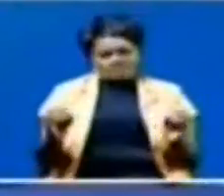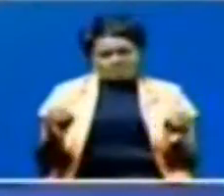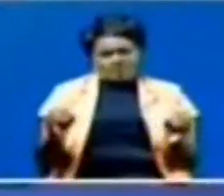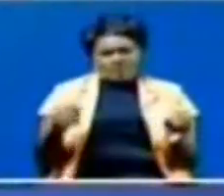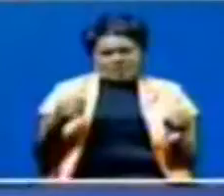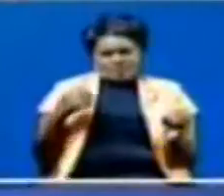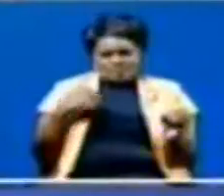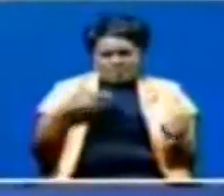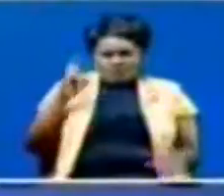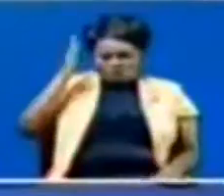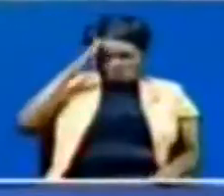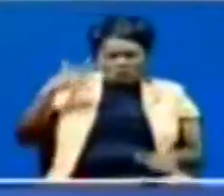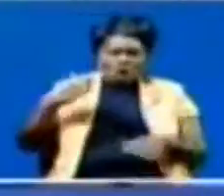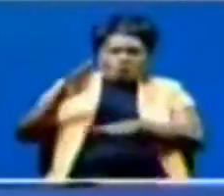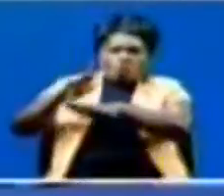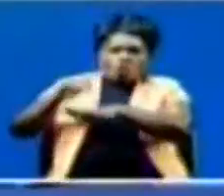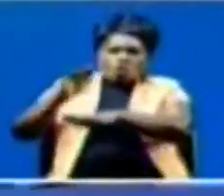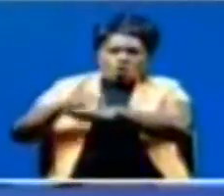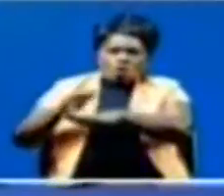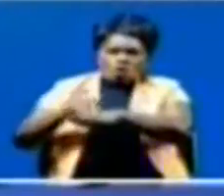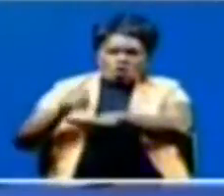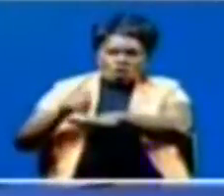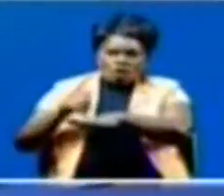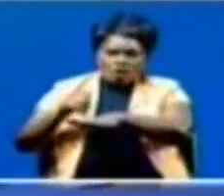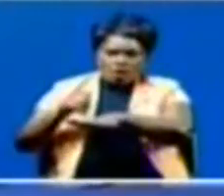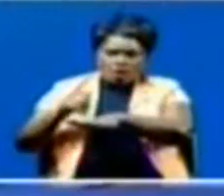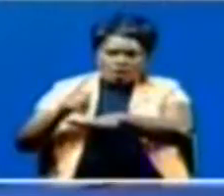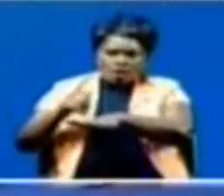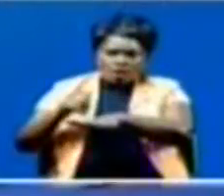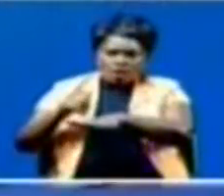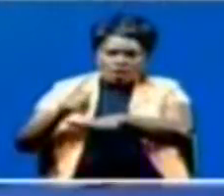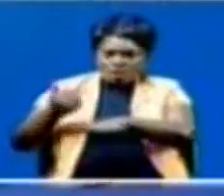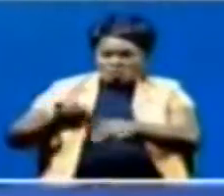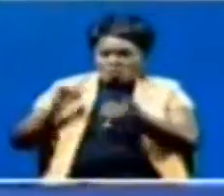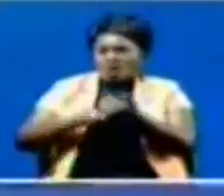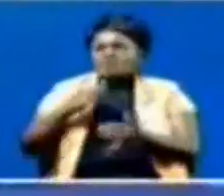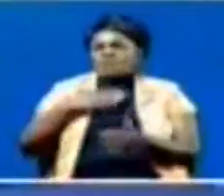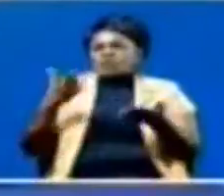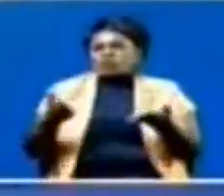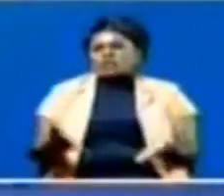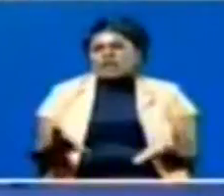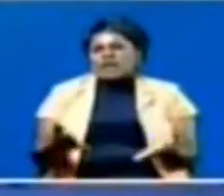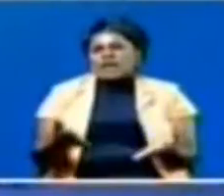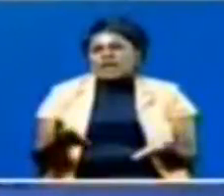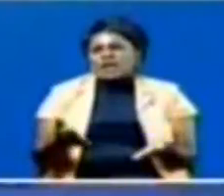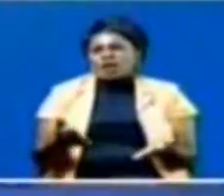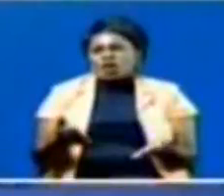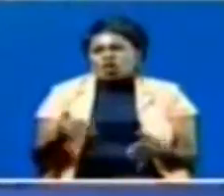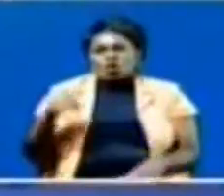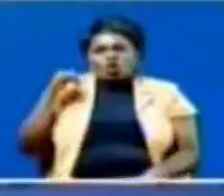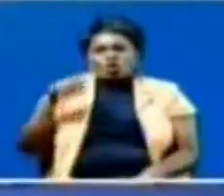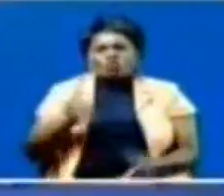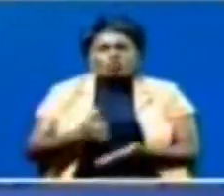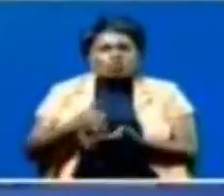na kuzoea ukinikuita labe mke wangu ndio naam leo hii nikikuita mme wangu nilikuwa